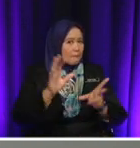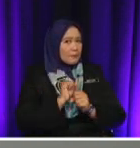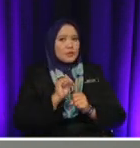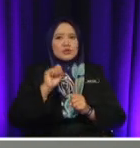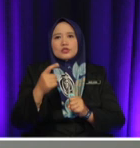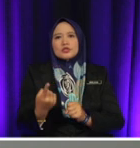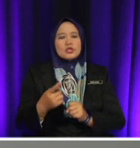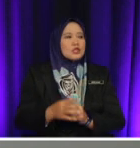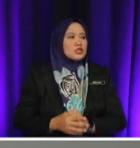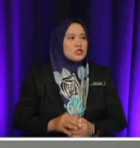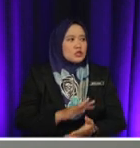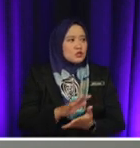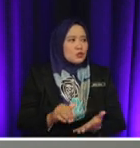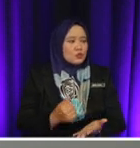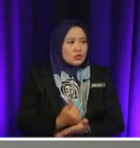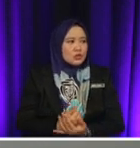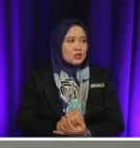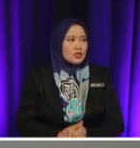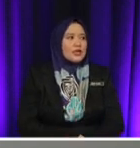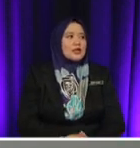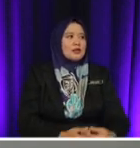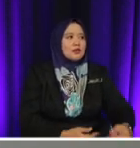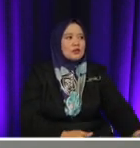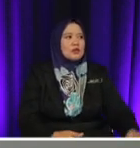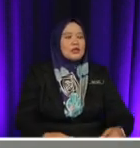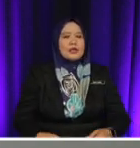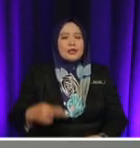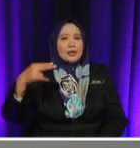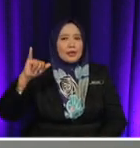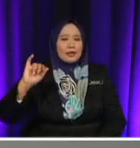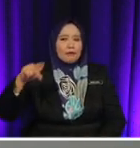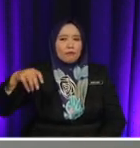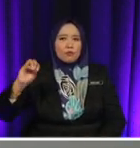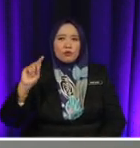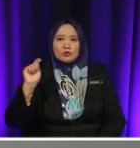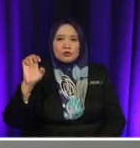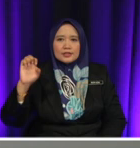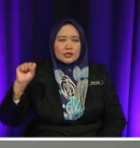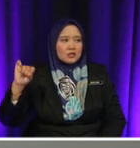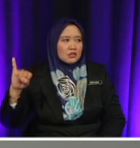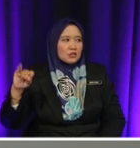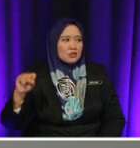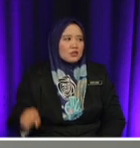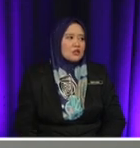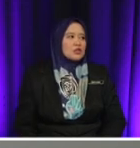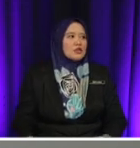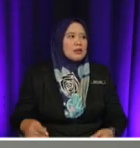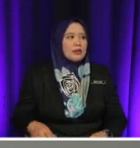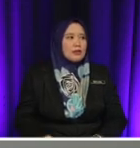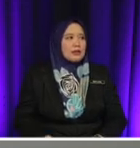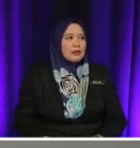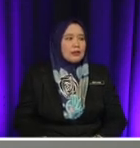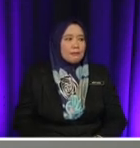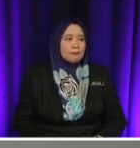so jawapan yang contoh yang paling sesuai di sini adalah hipotesis ialah paku keluli tahan kakisan